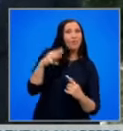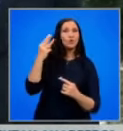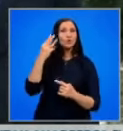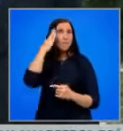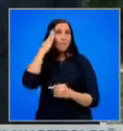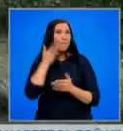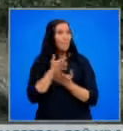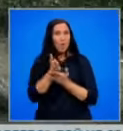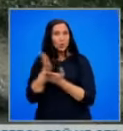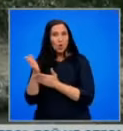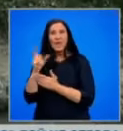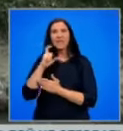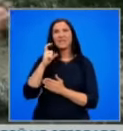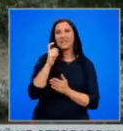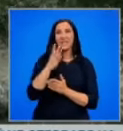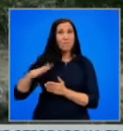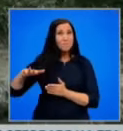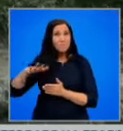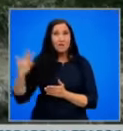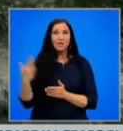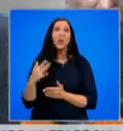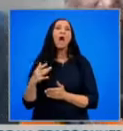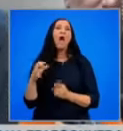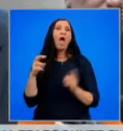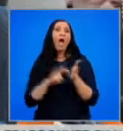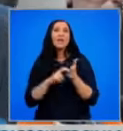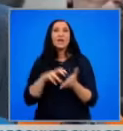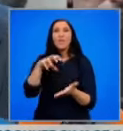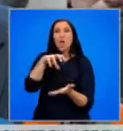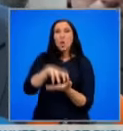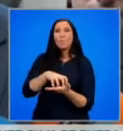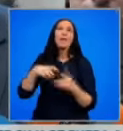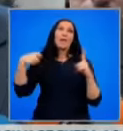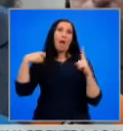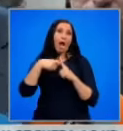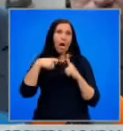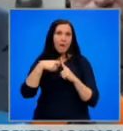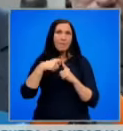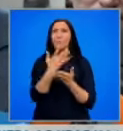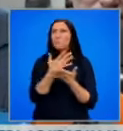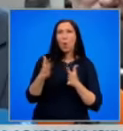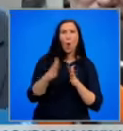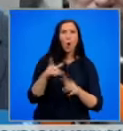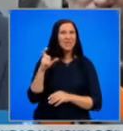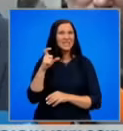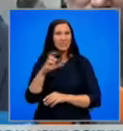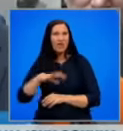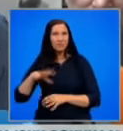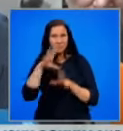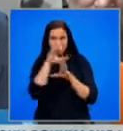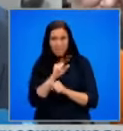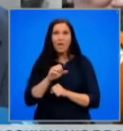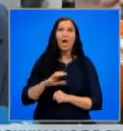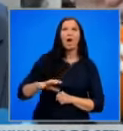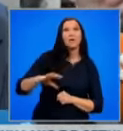има политически лобита, от енергийни групировки и от Кремъл. Много хора от сивия сектор и от тъмния сектор